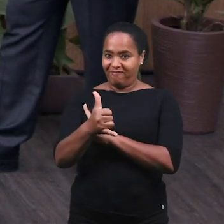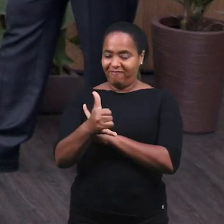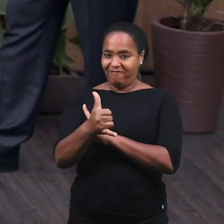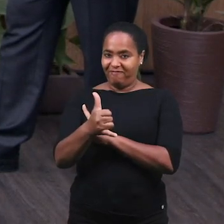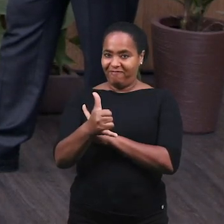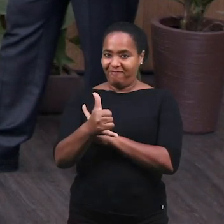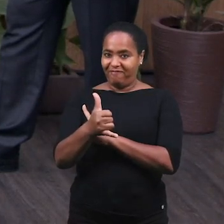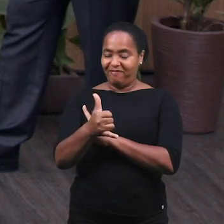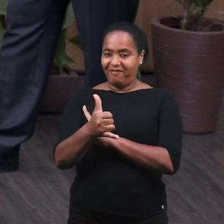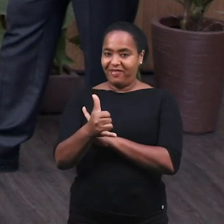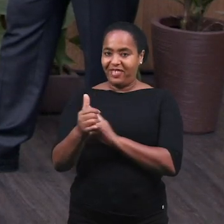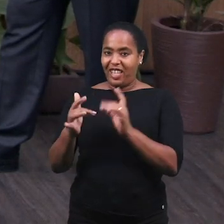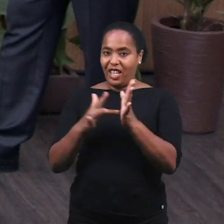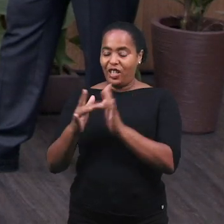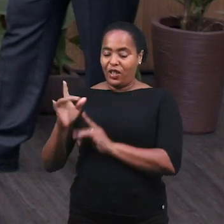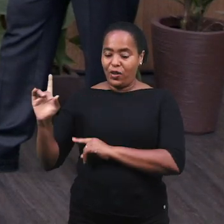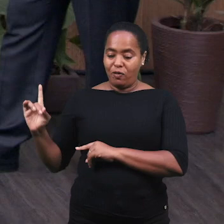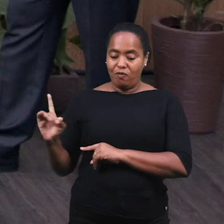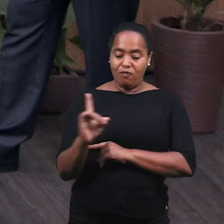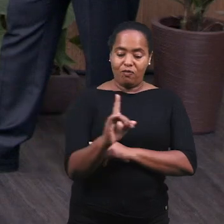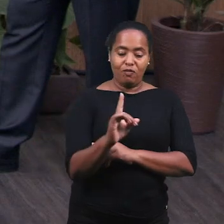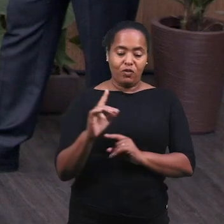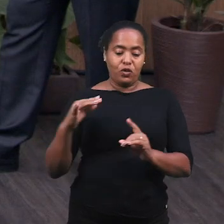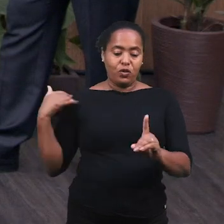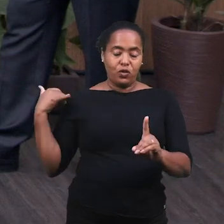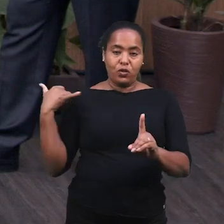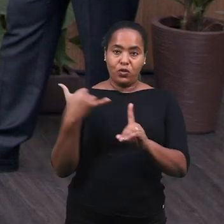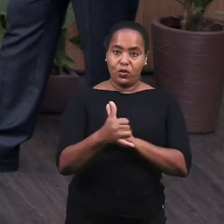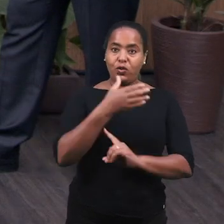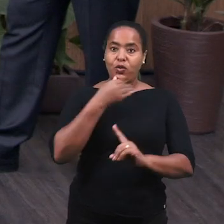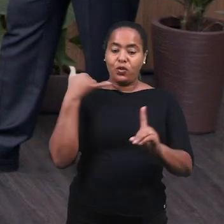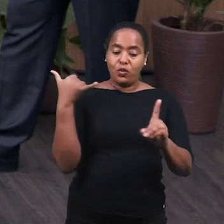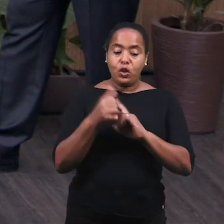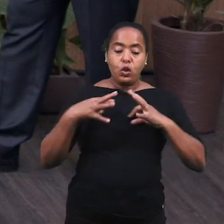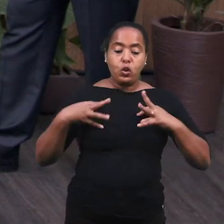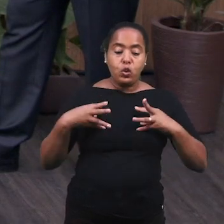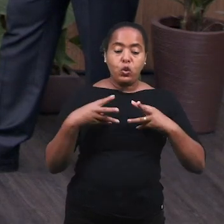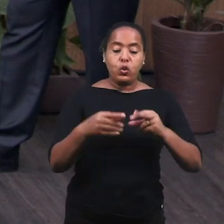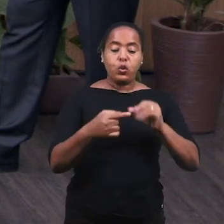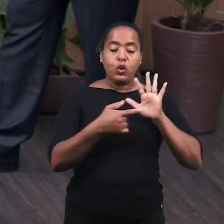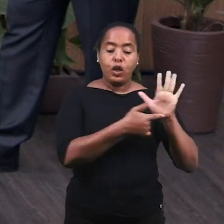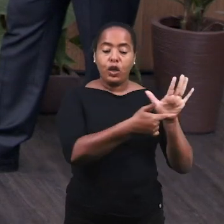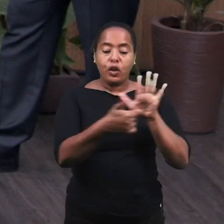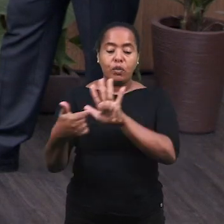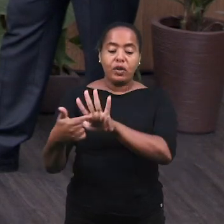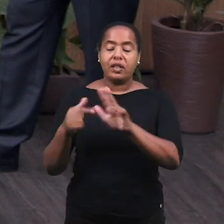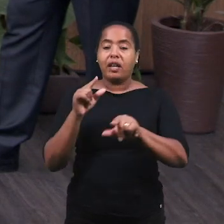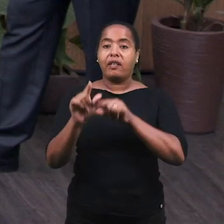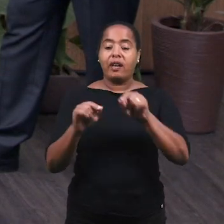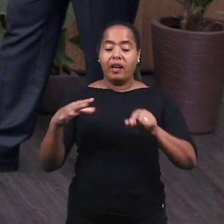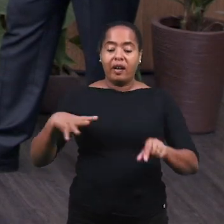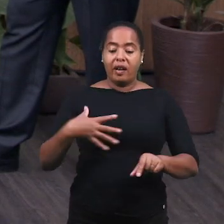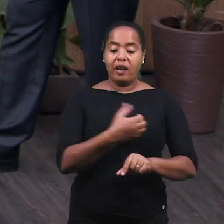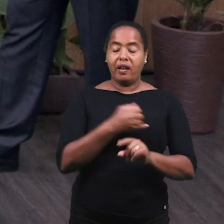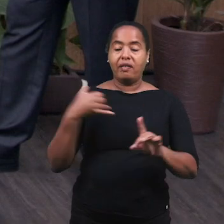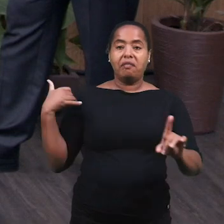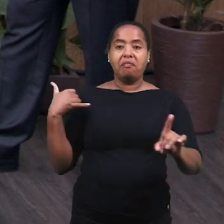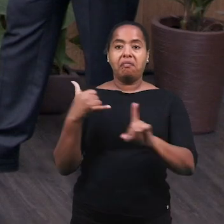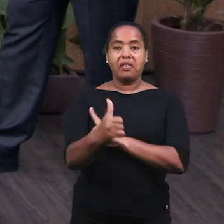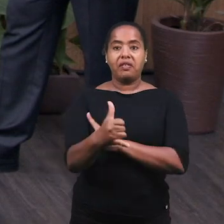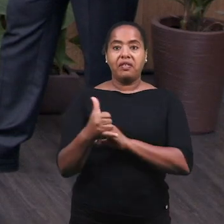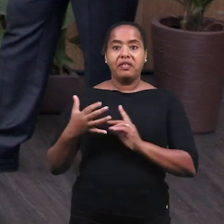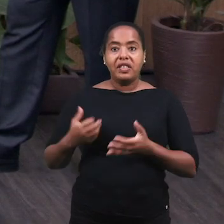пророческим. Иисус, Он обратился к пророкам. Все то, что пророки говорили о Нем, спасение